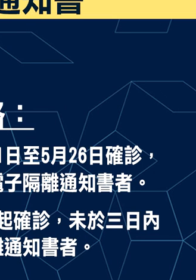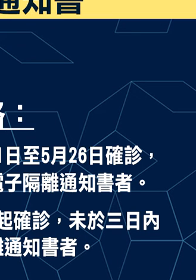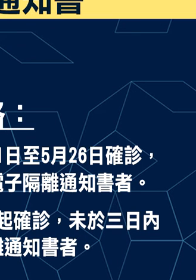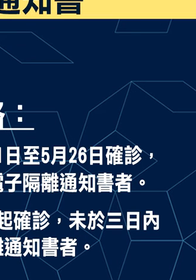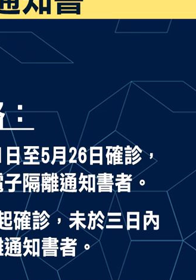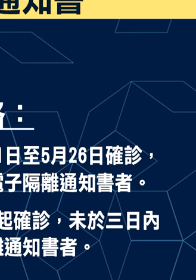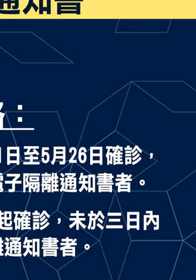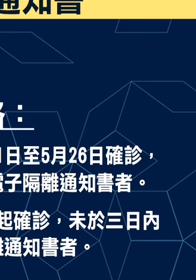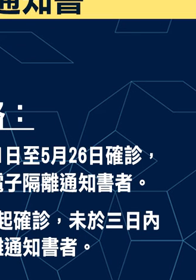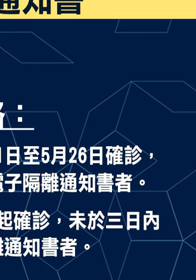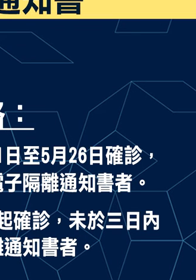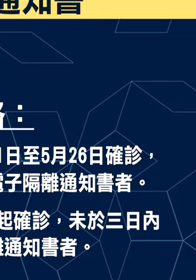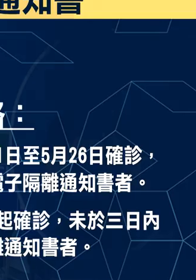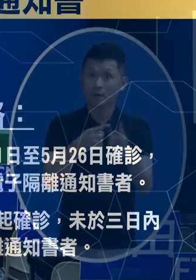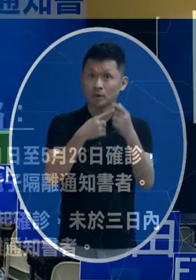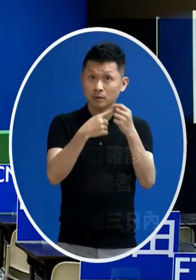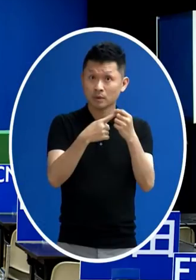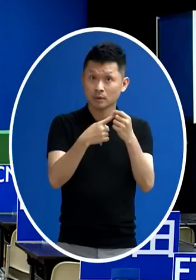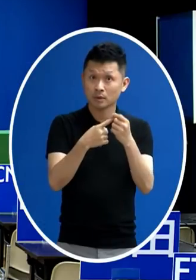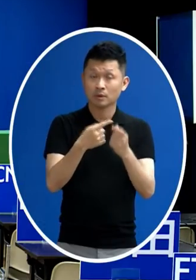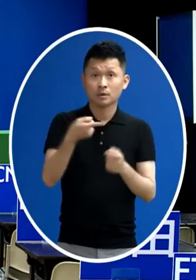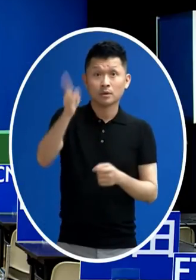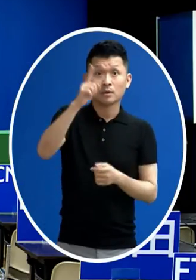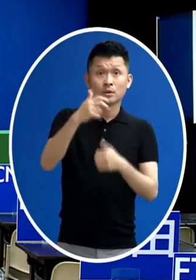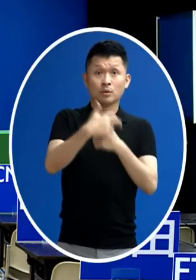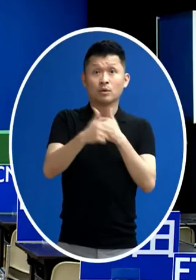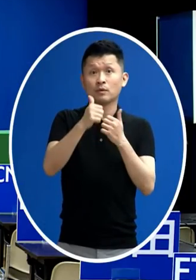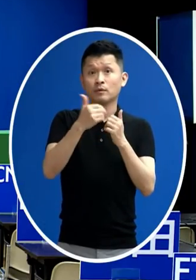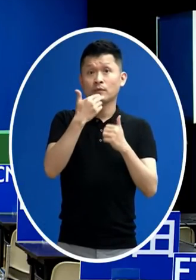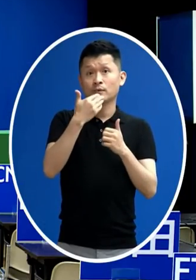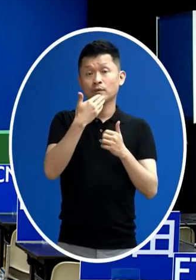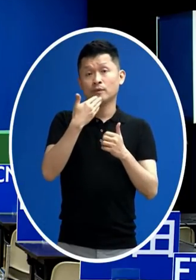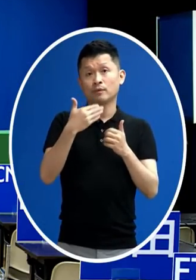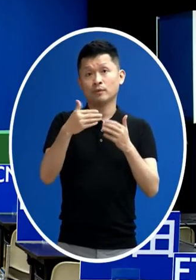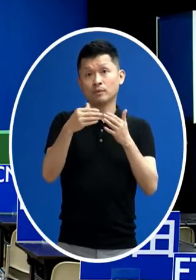书的民众就可以申请。原视新闻吕亮迪乌鲁晚台北市采访报道。